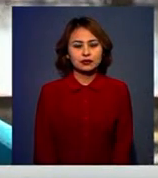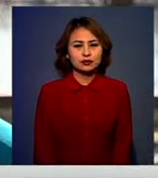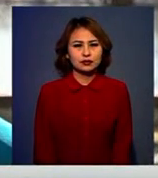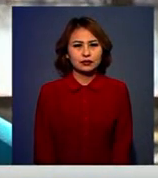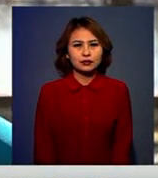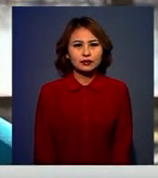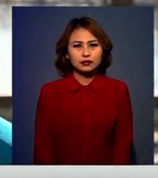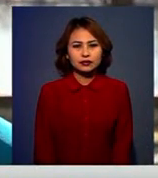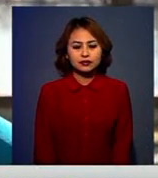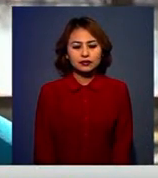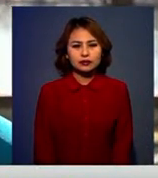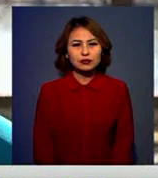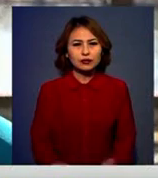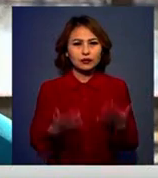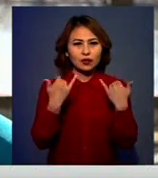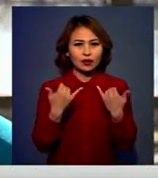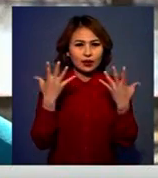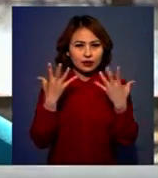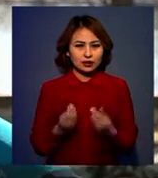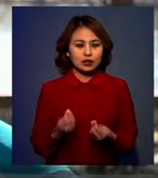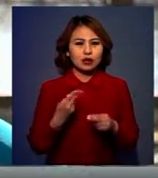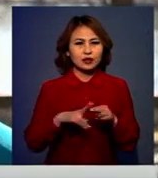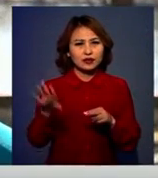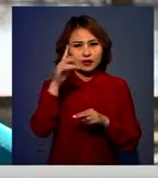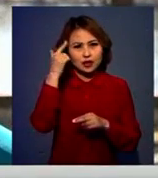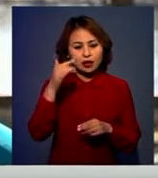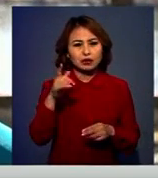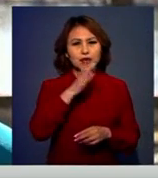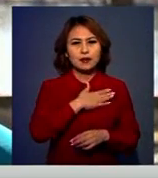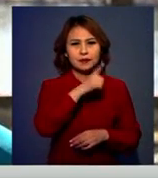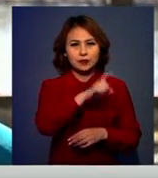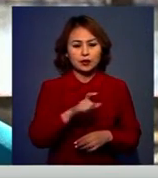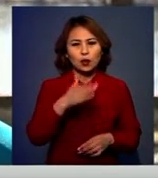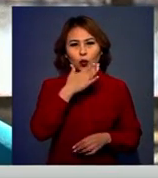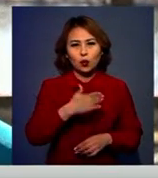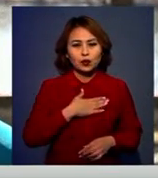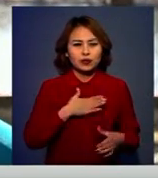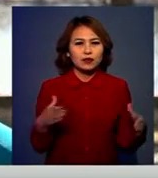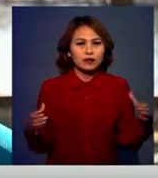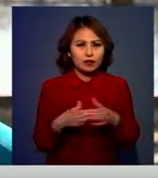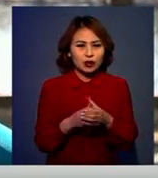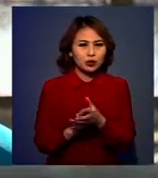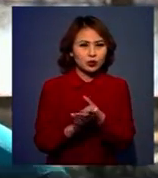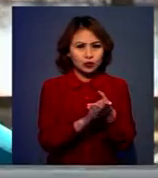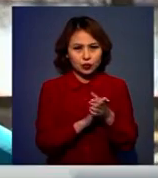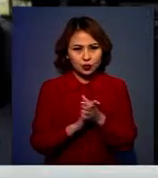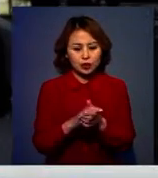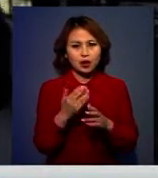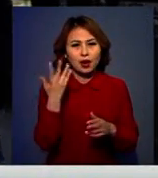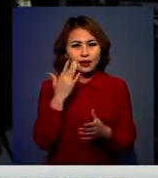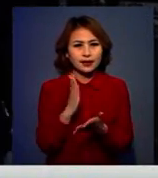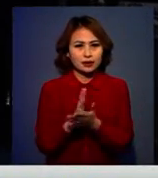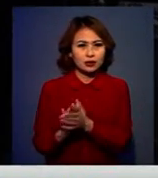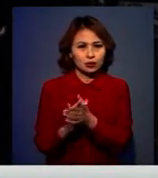Бүгіннен кейін біз білеміз, біздің халқымыз ол бірлікті жақсы көретін халық. Себебі бірлік бар жерде тірлік бар дейміз.